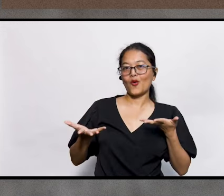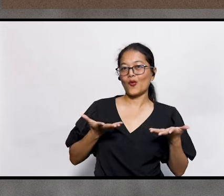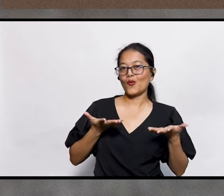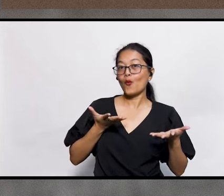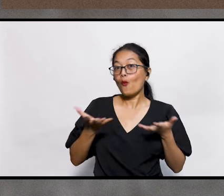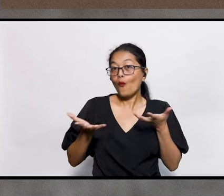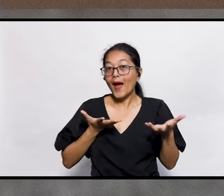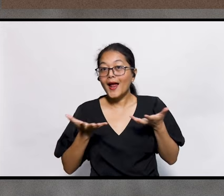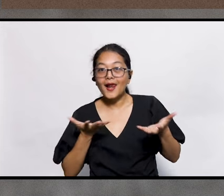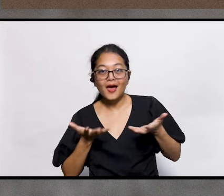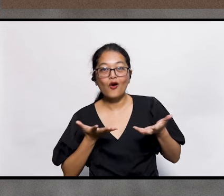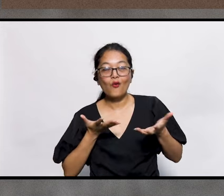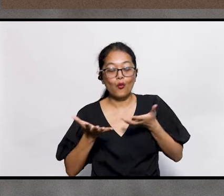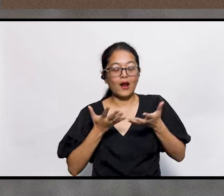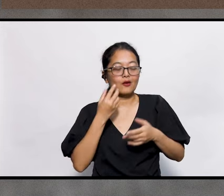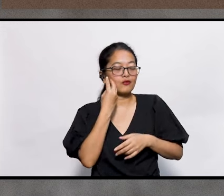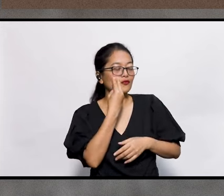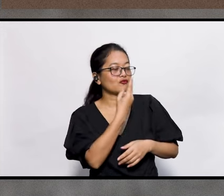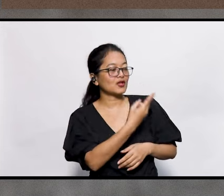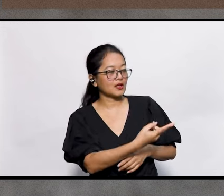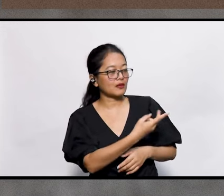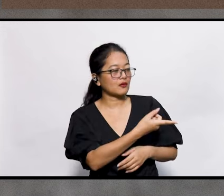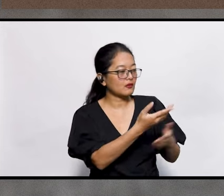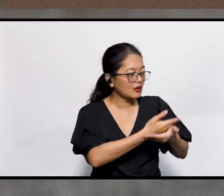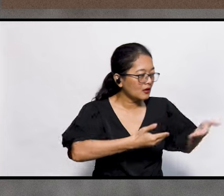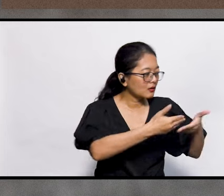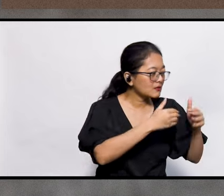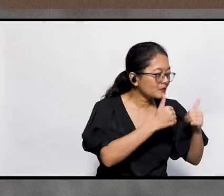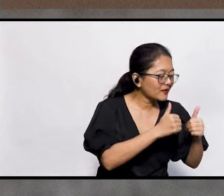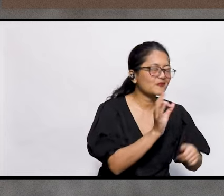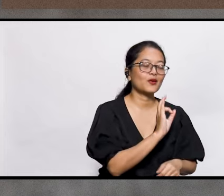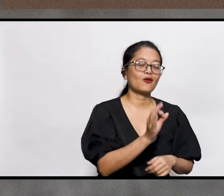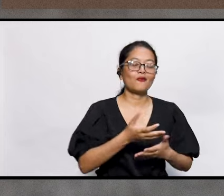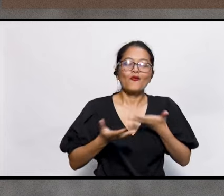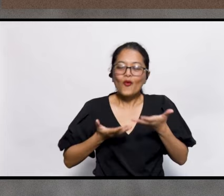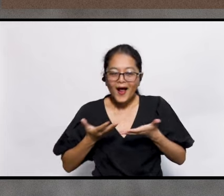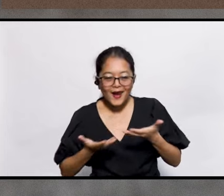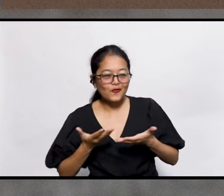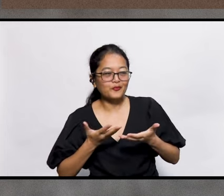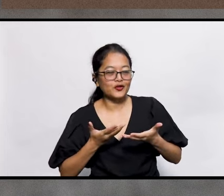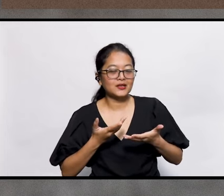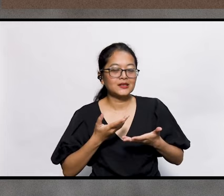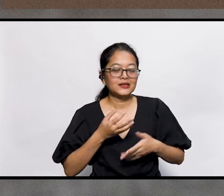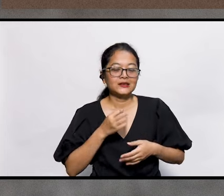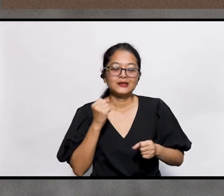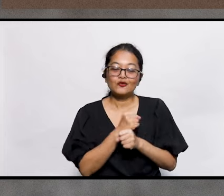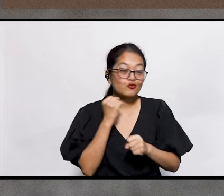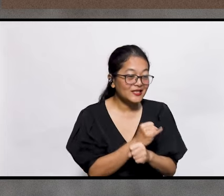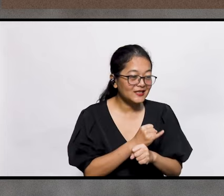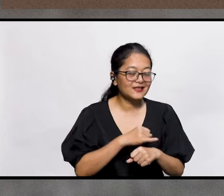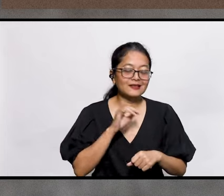meskipun belum melihat meskipun masih rugi meskipun masih